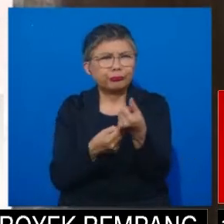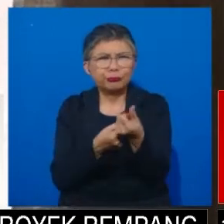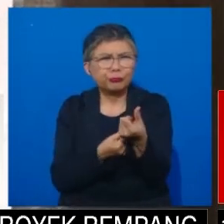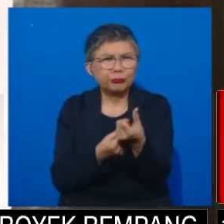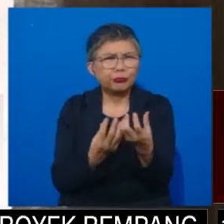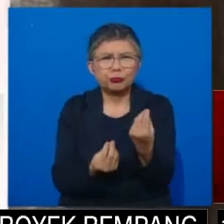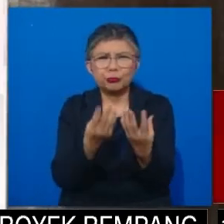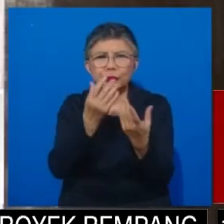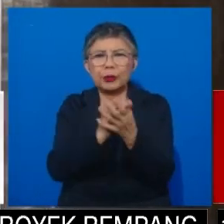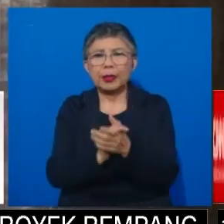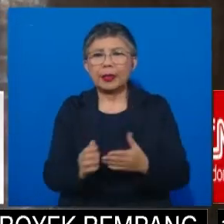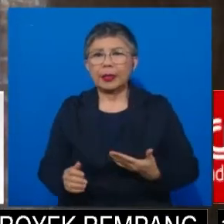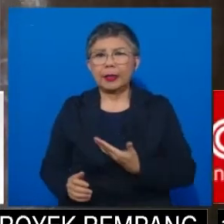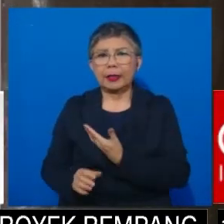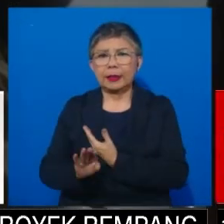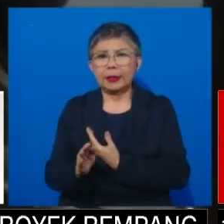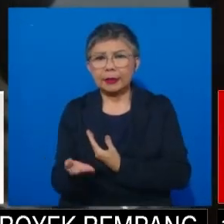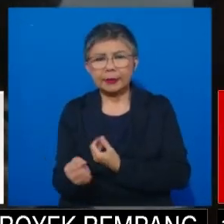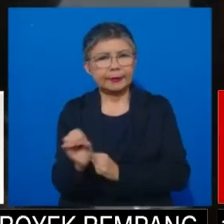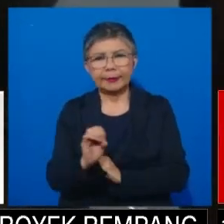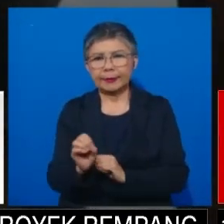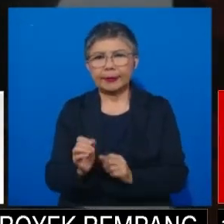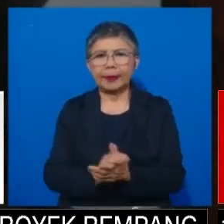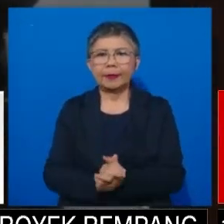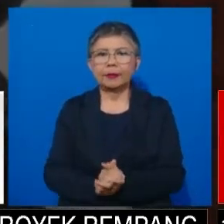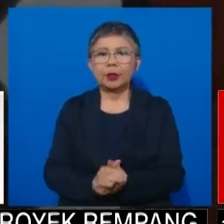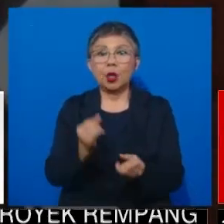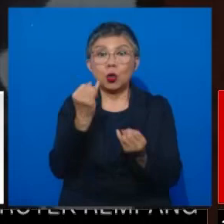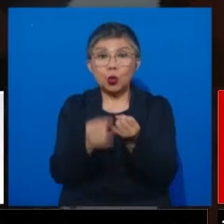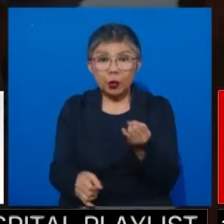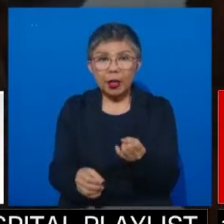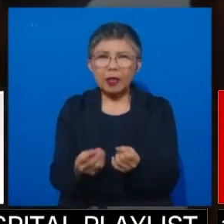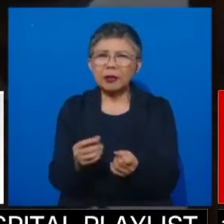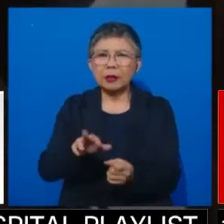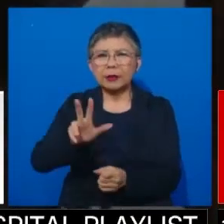pemadaman api. Tak ada korban jiwa dalam peristiwa ini. Sementara kerugian